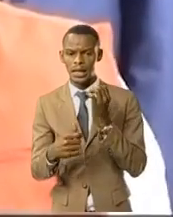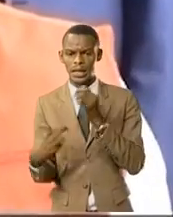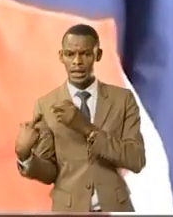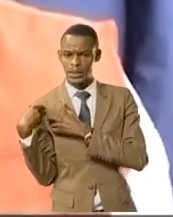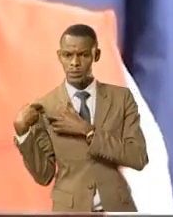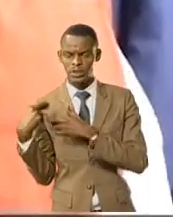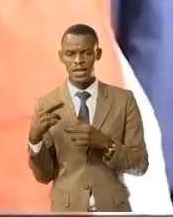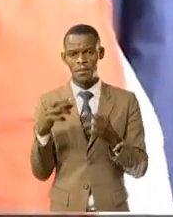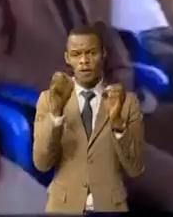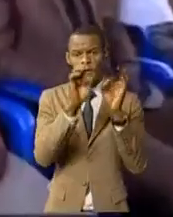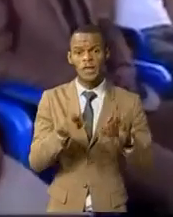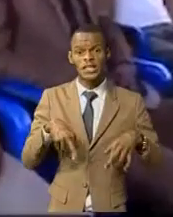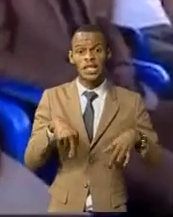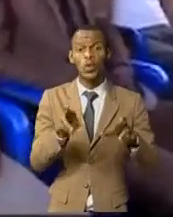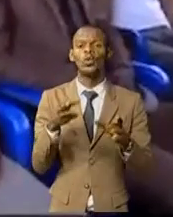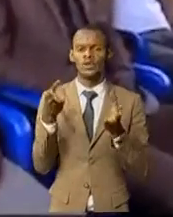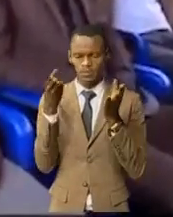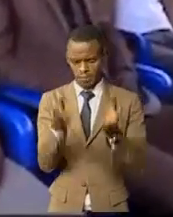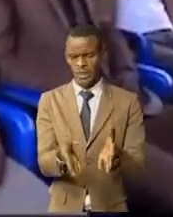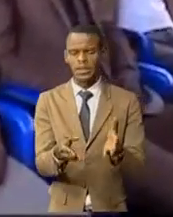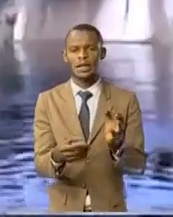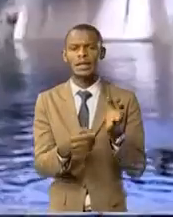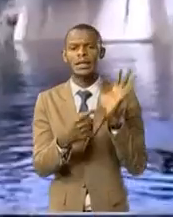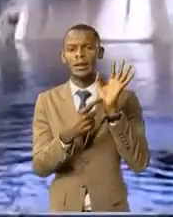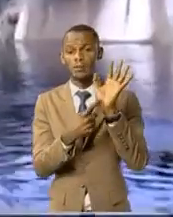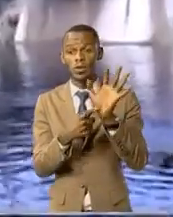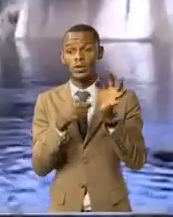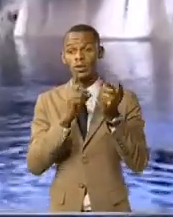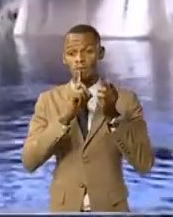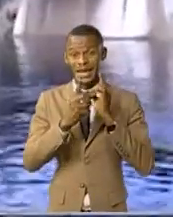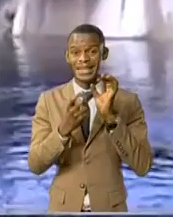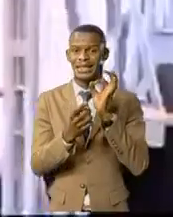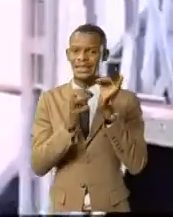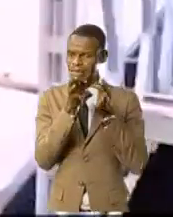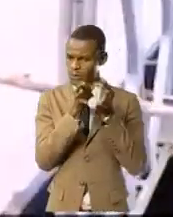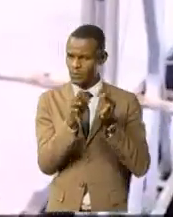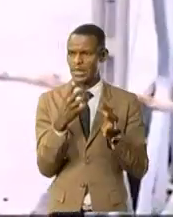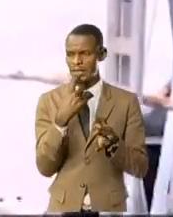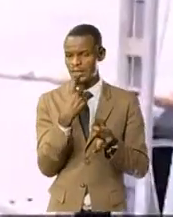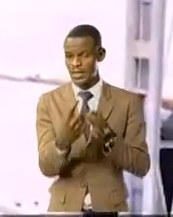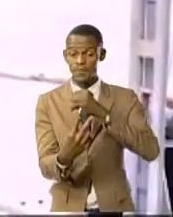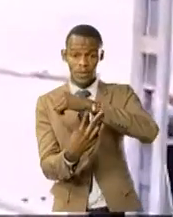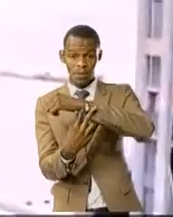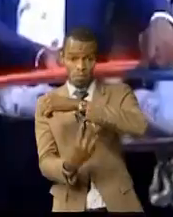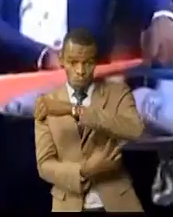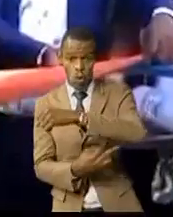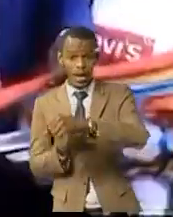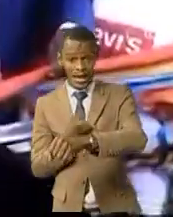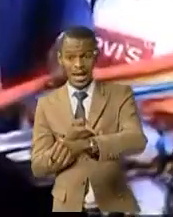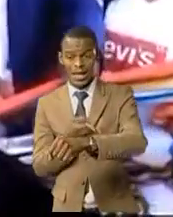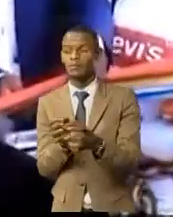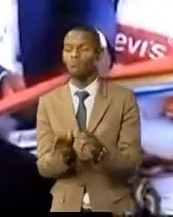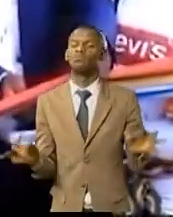Kitukila, qui a aisement décliner les caractéristiques de ces deux ouvrages de communication. Avant de procéder à la coupure du